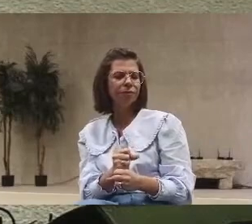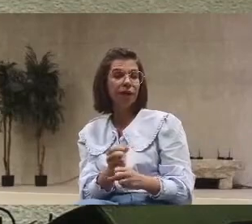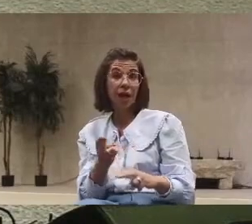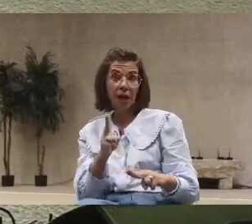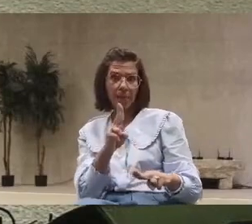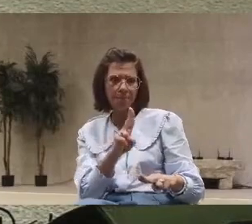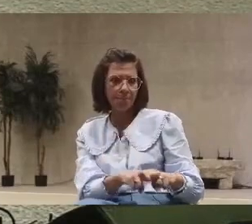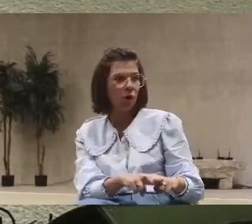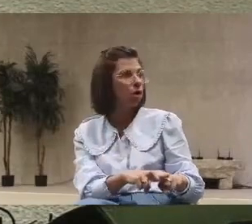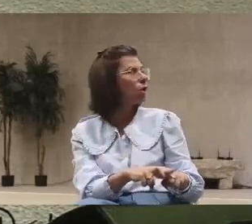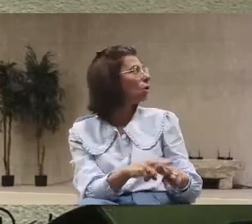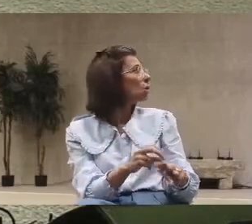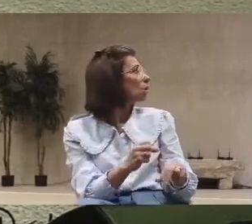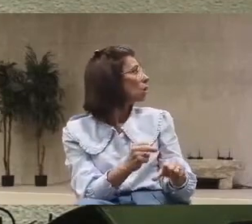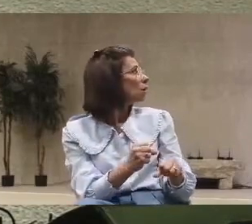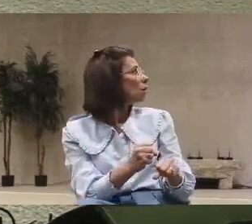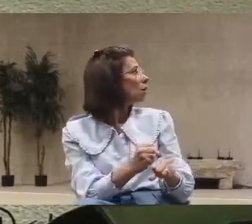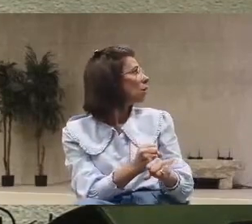il y en a encore là-bas